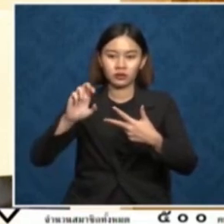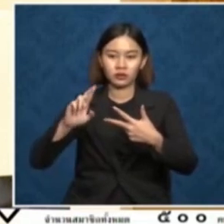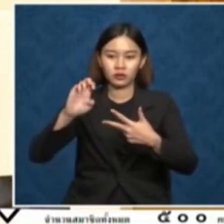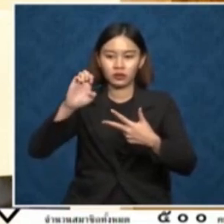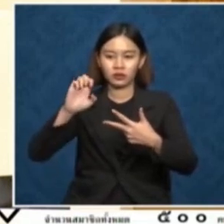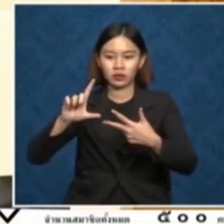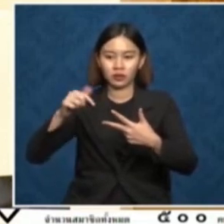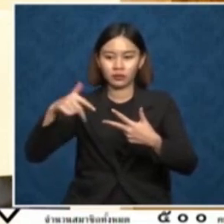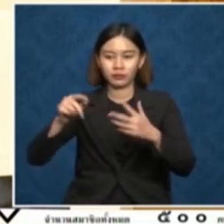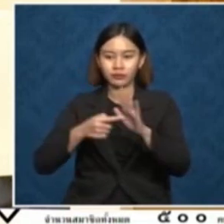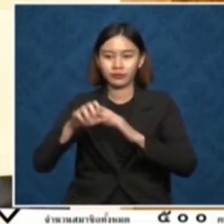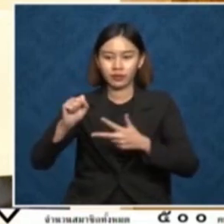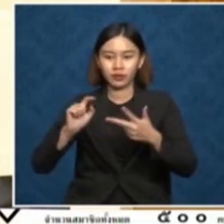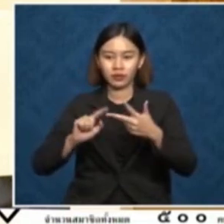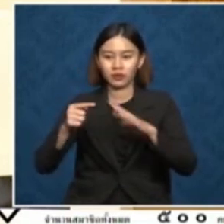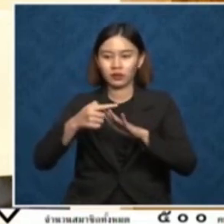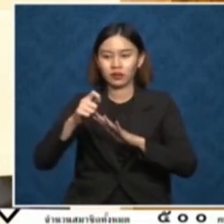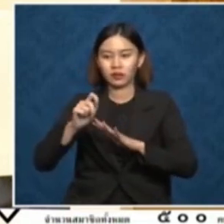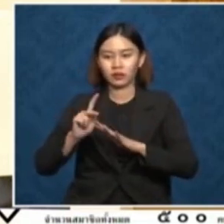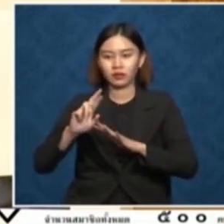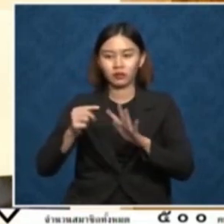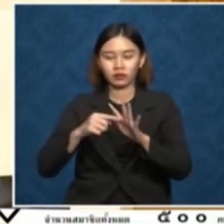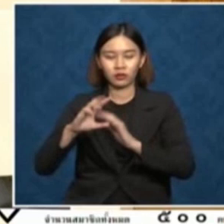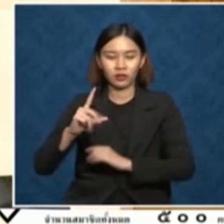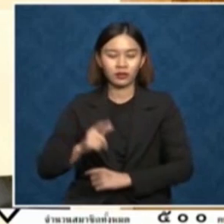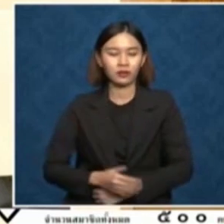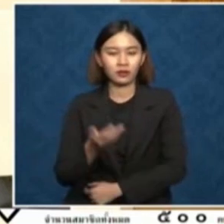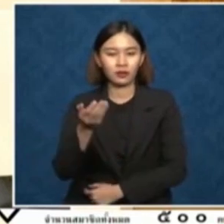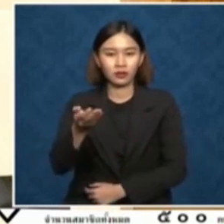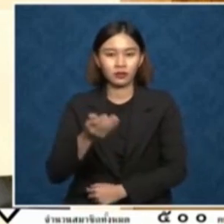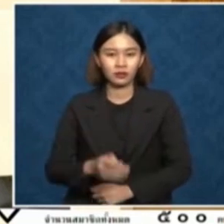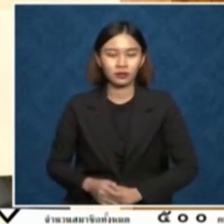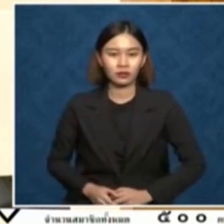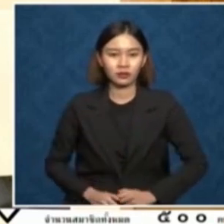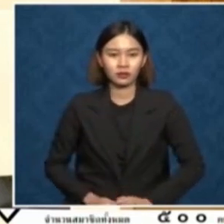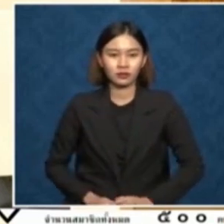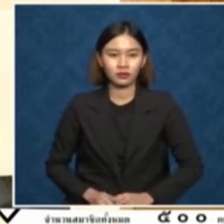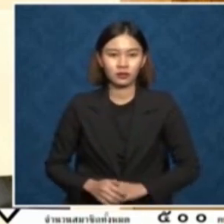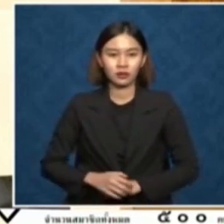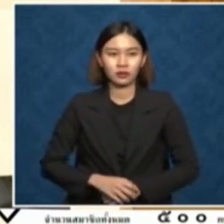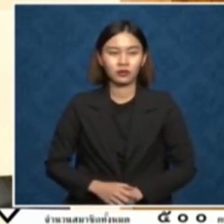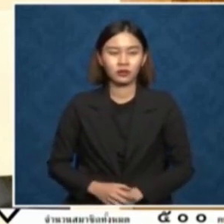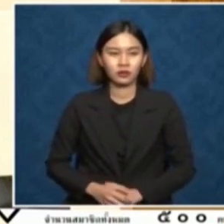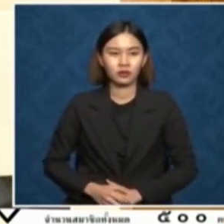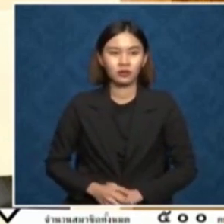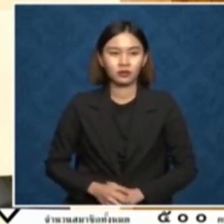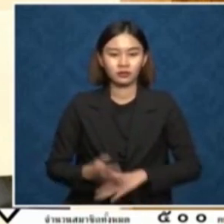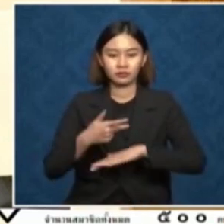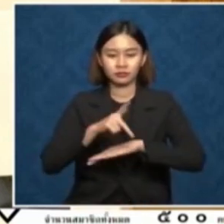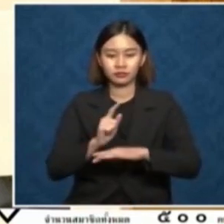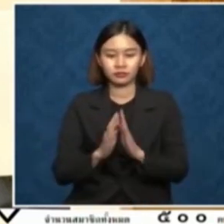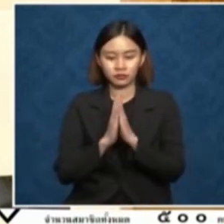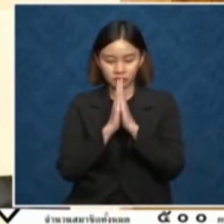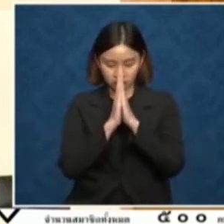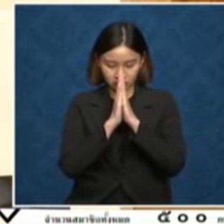ครับอีก3ท่านนะครับท่านแรกท่านระวีเล็กอุทัยนะครับท่านที่2ท่านสิริรพั